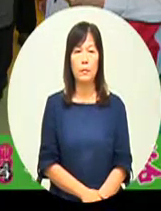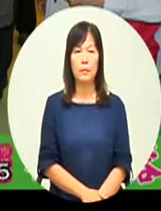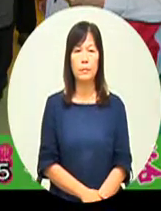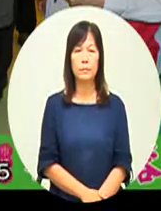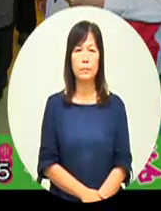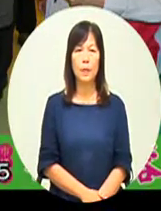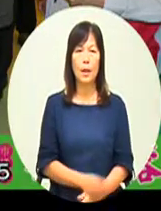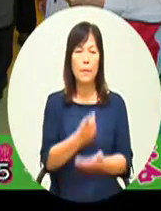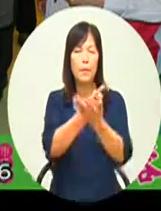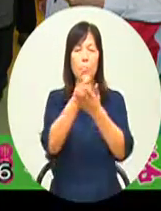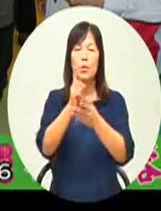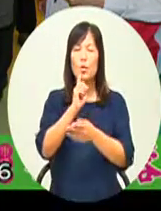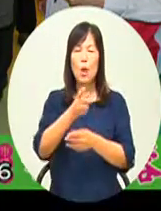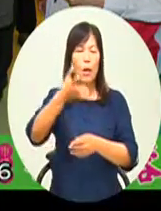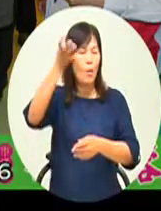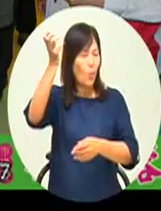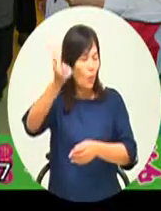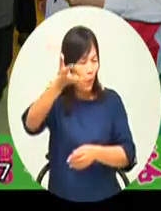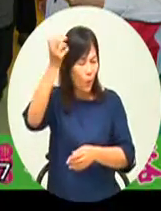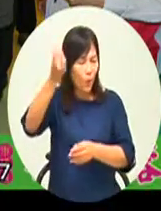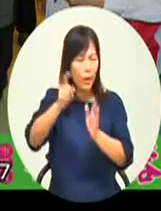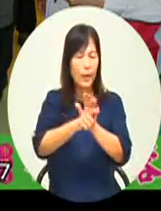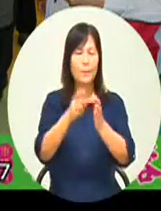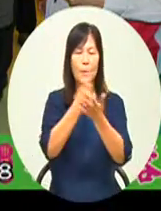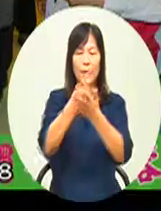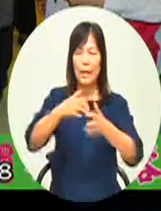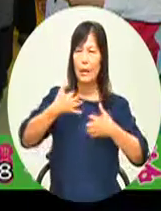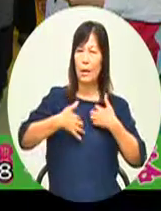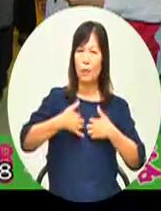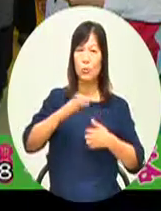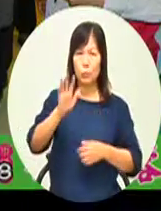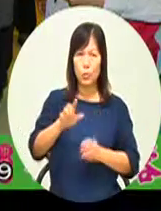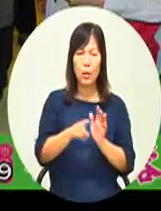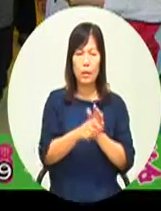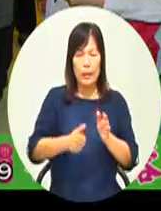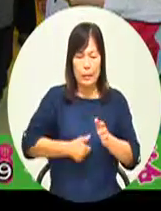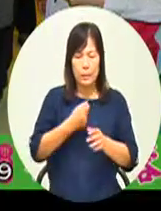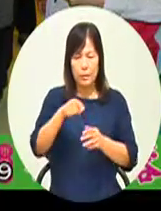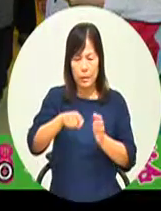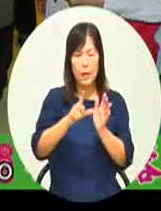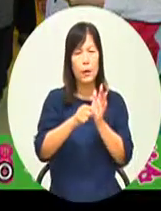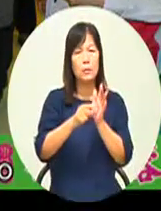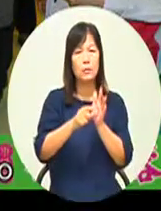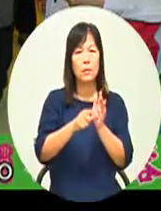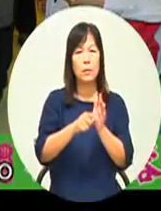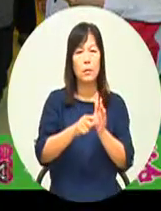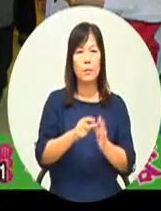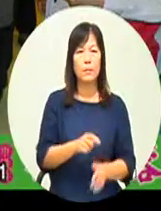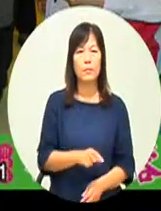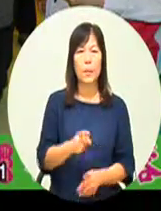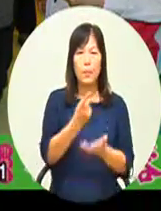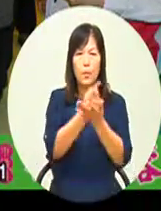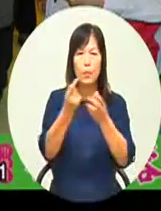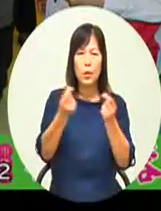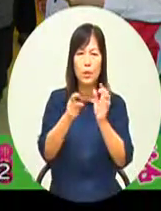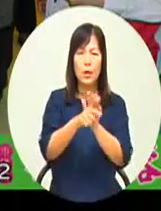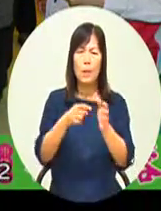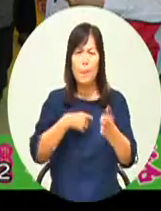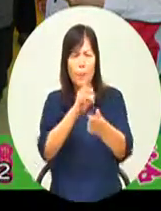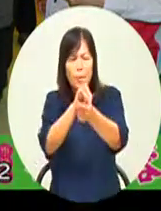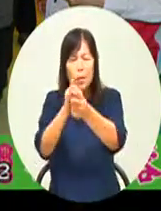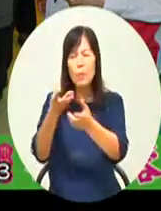大家讲的那么好听，也很高兴啊，确实，底下当下。好像伊唔是咧骗